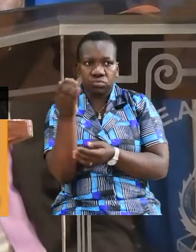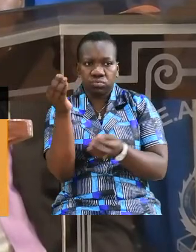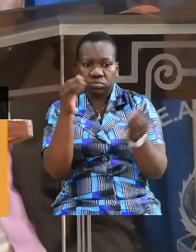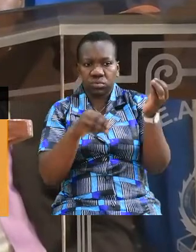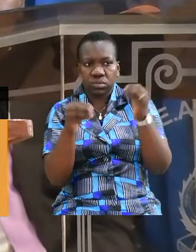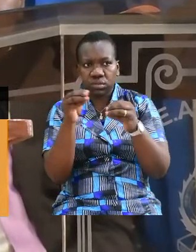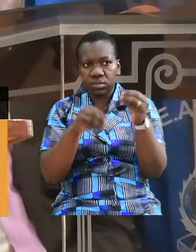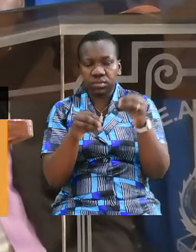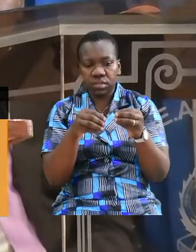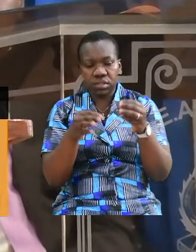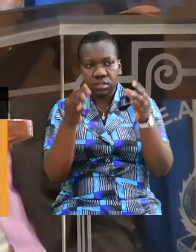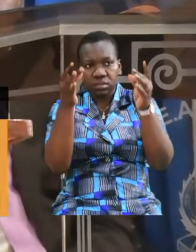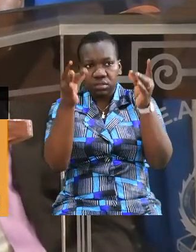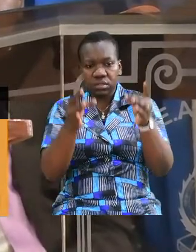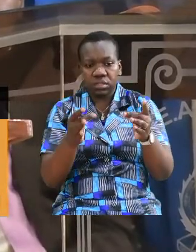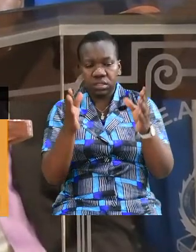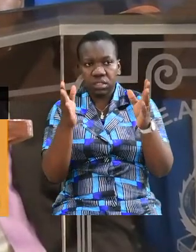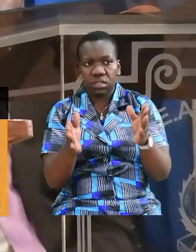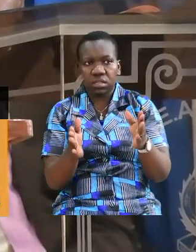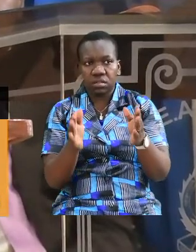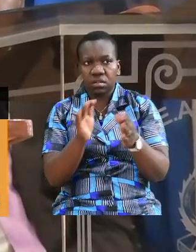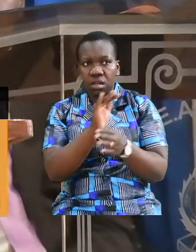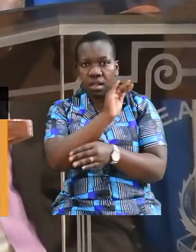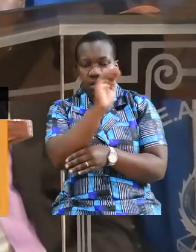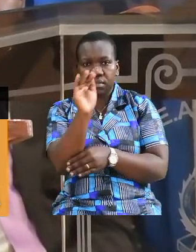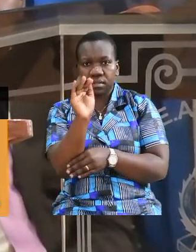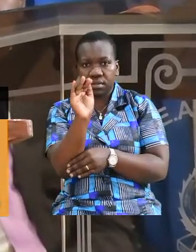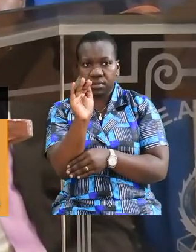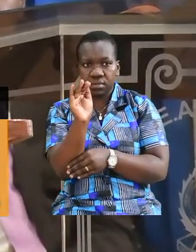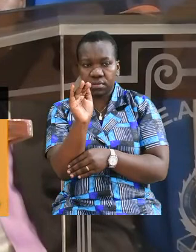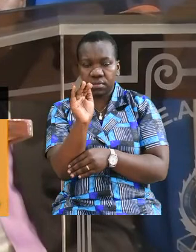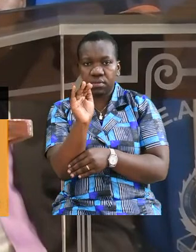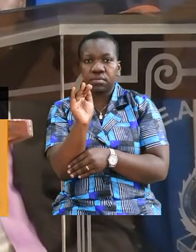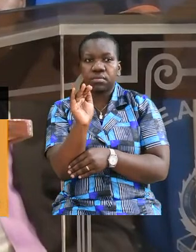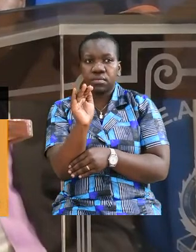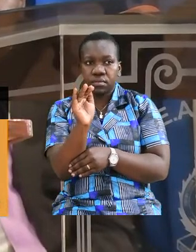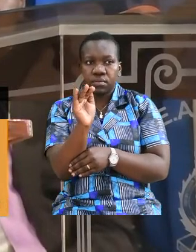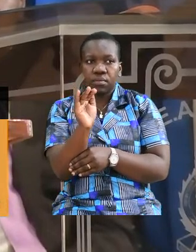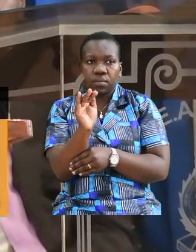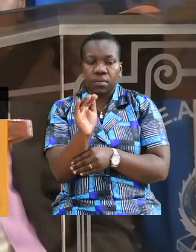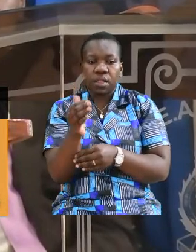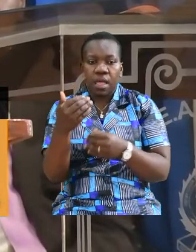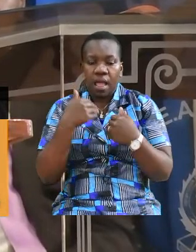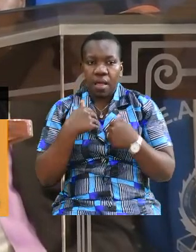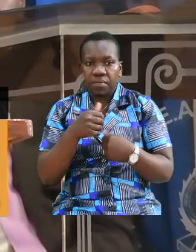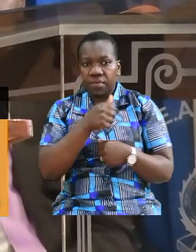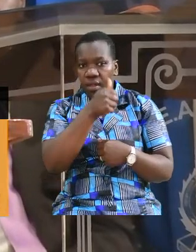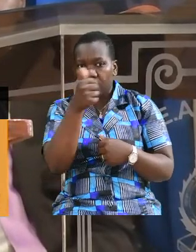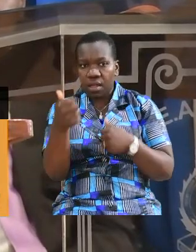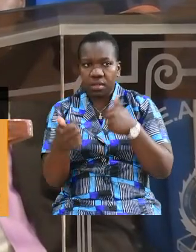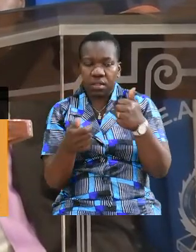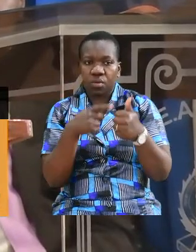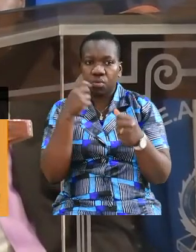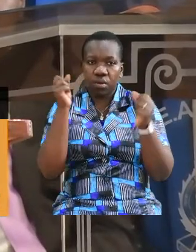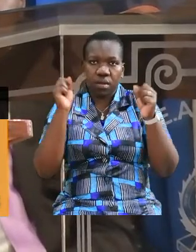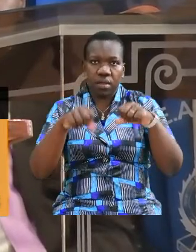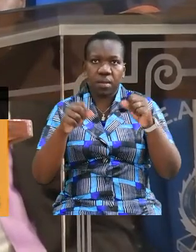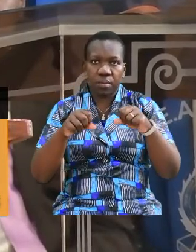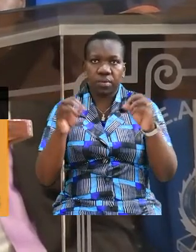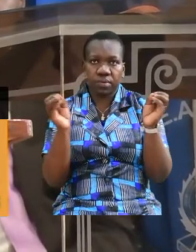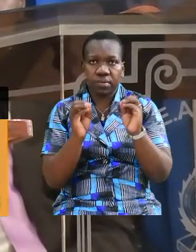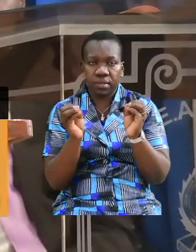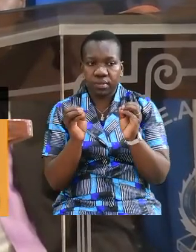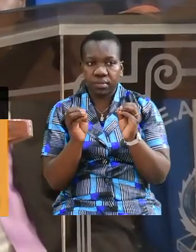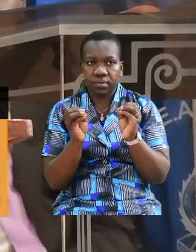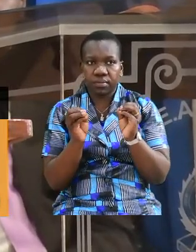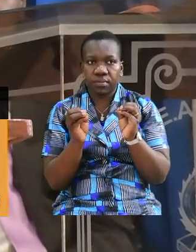tresara wa PDI pale kwa kanopi baada ya ibada. Na kuna wengine hawakuweka jina ya district yao.